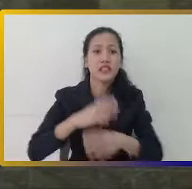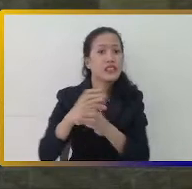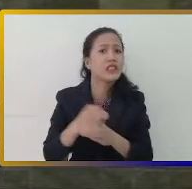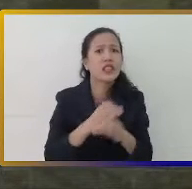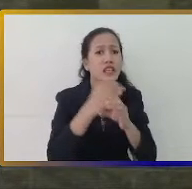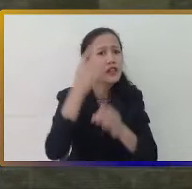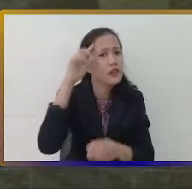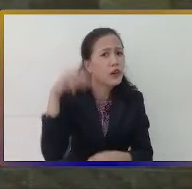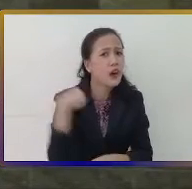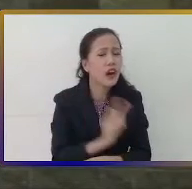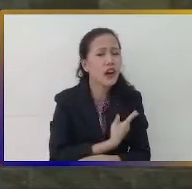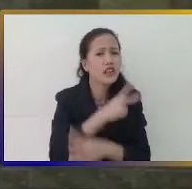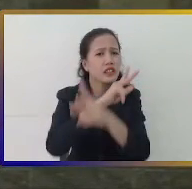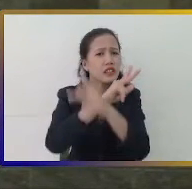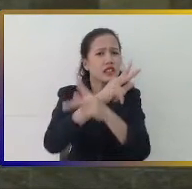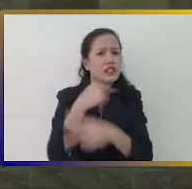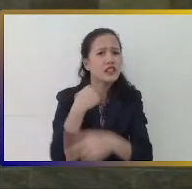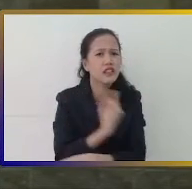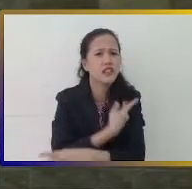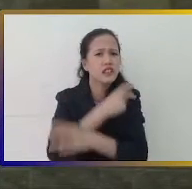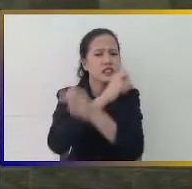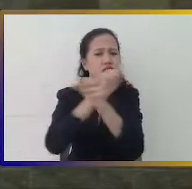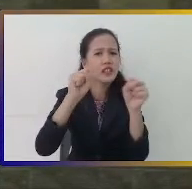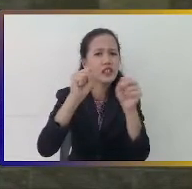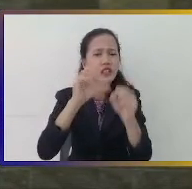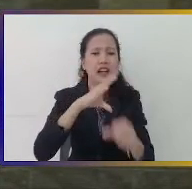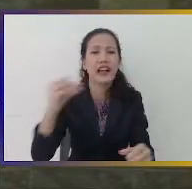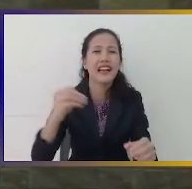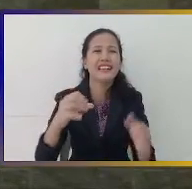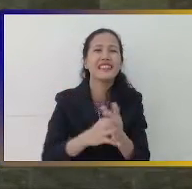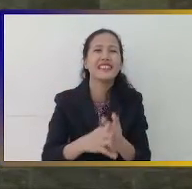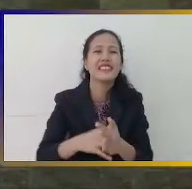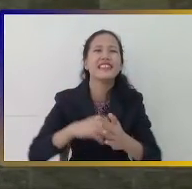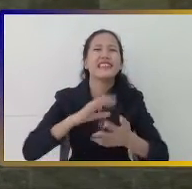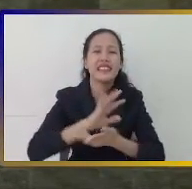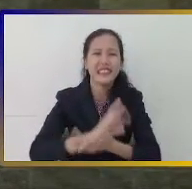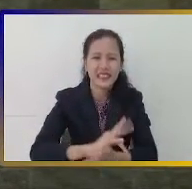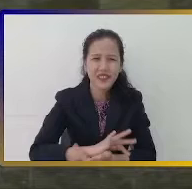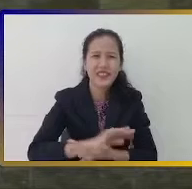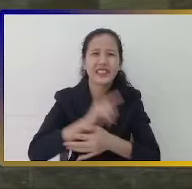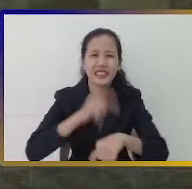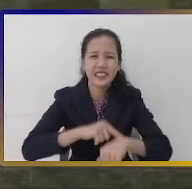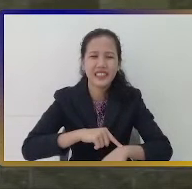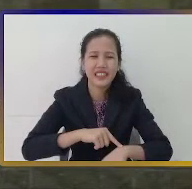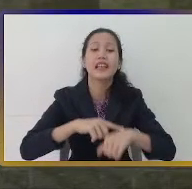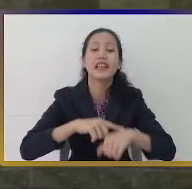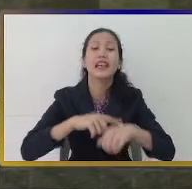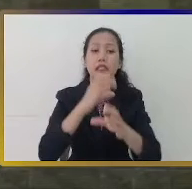iningatan mo kami, and throughout the pandemic, iningatan mo kami. Yeah.